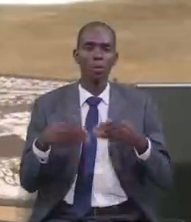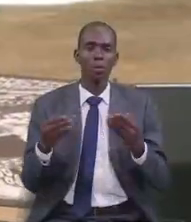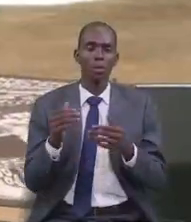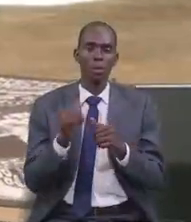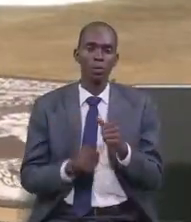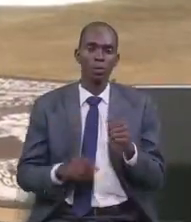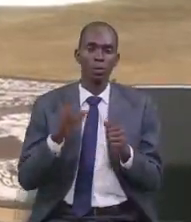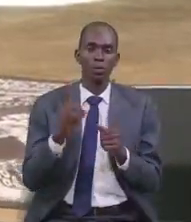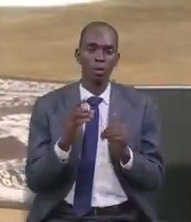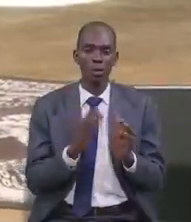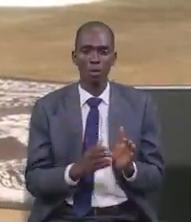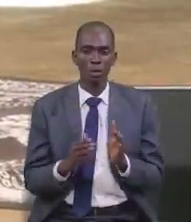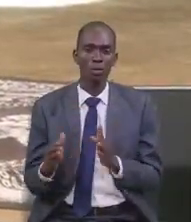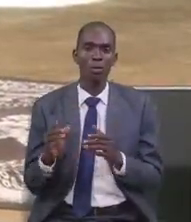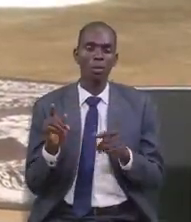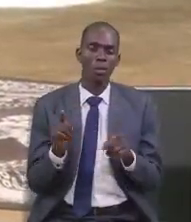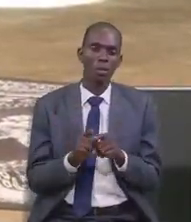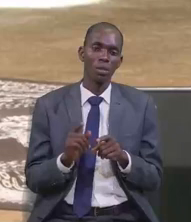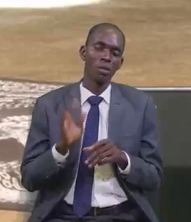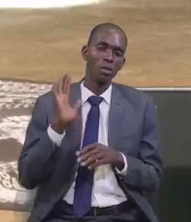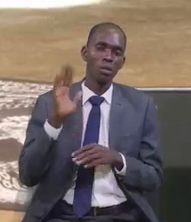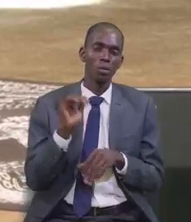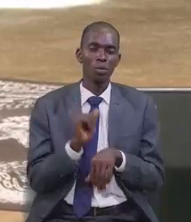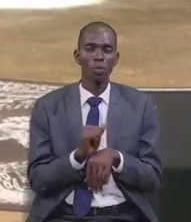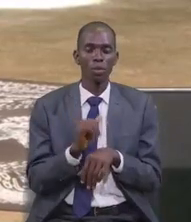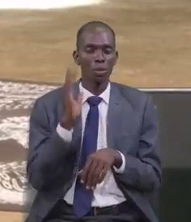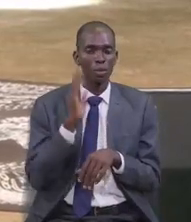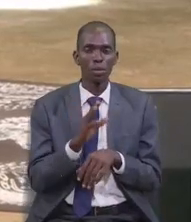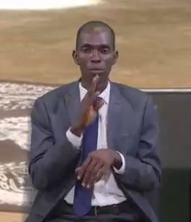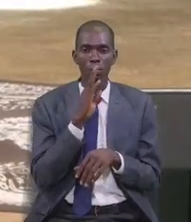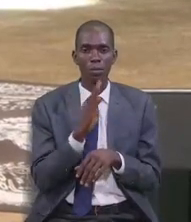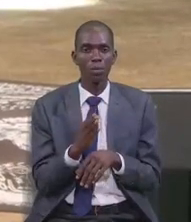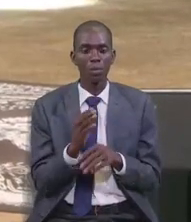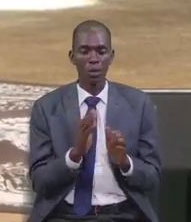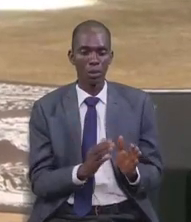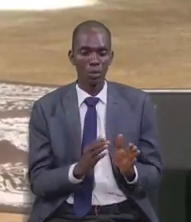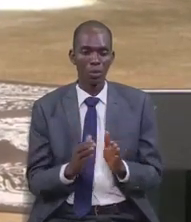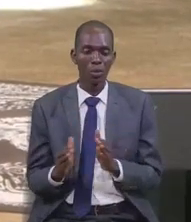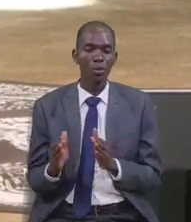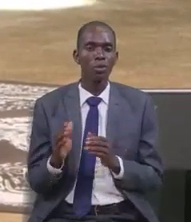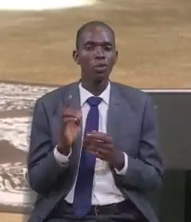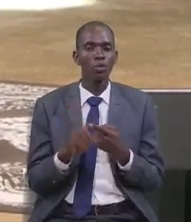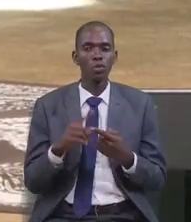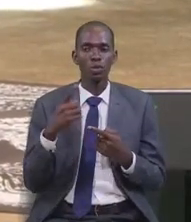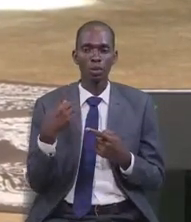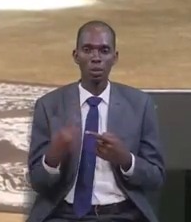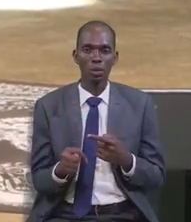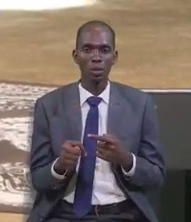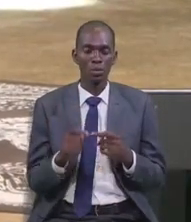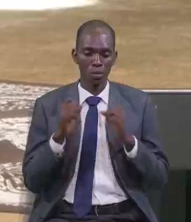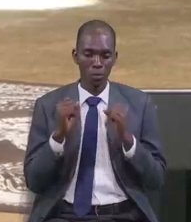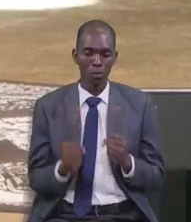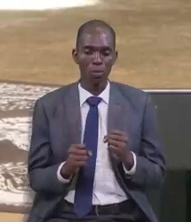selon ce qu'est son œuvre, selon ce qu'est l'effet de l'œuvre qu'il